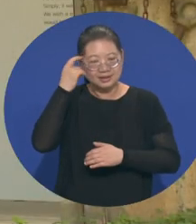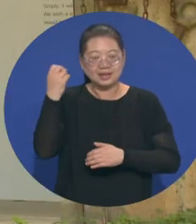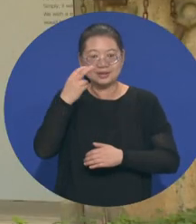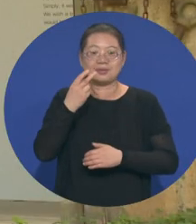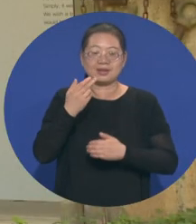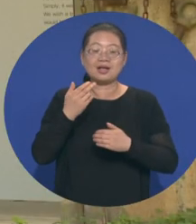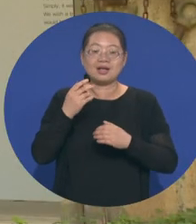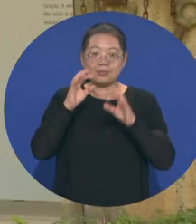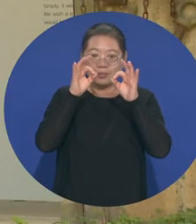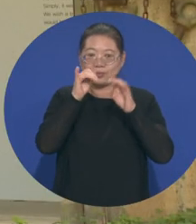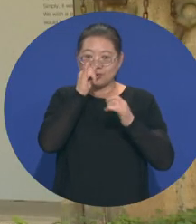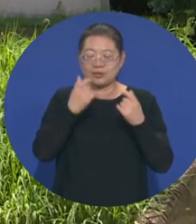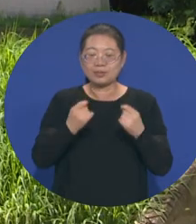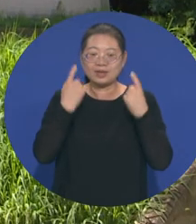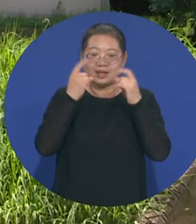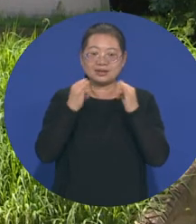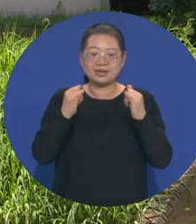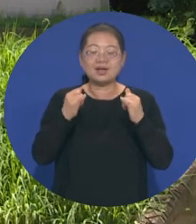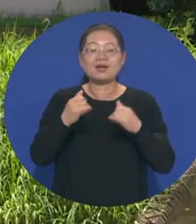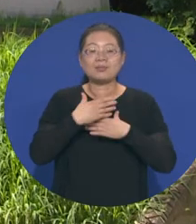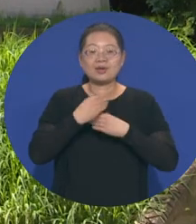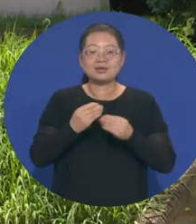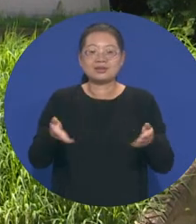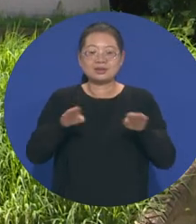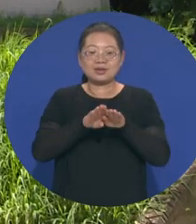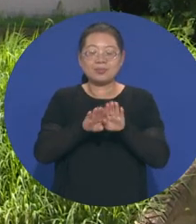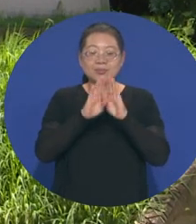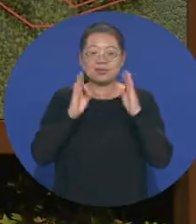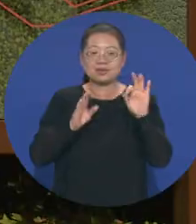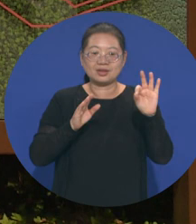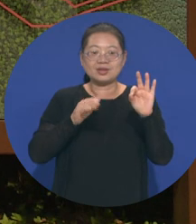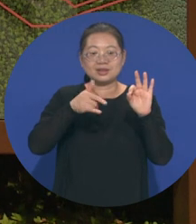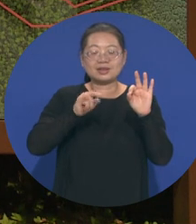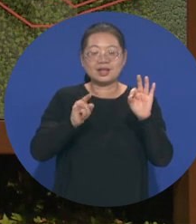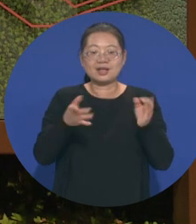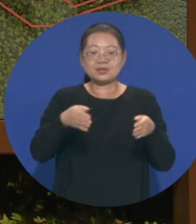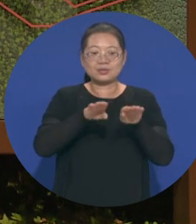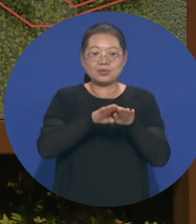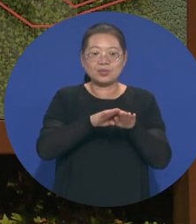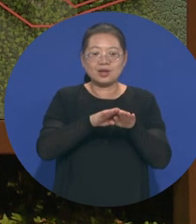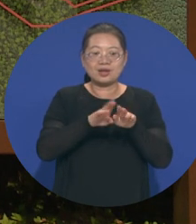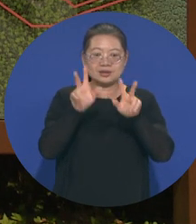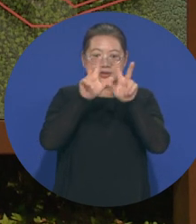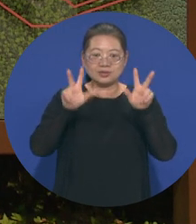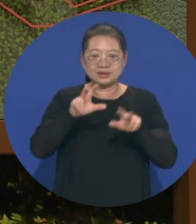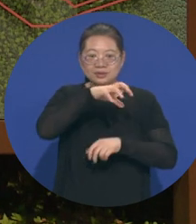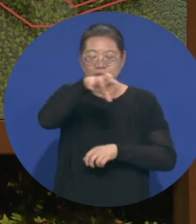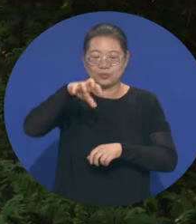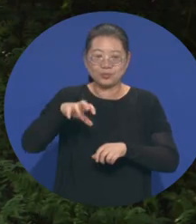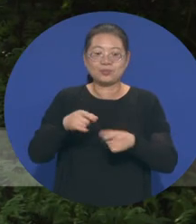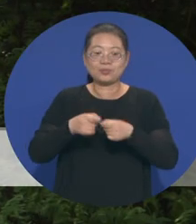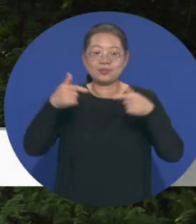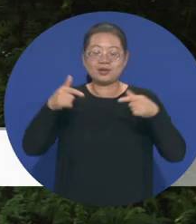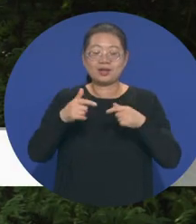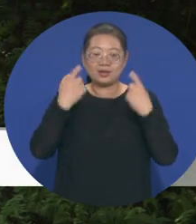확대 개방으로 관광객들을 위한 편의 시설이 확충되고 10개동으로 전시 관람 범위도 확대됩니다